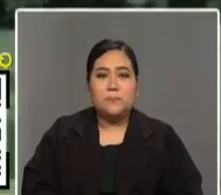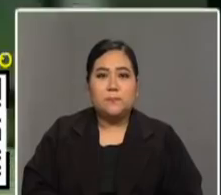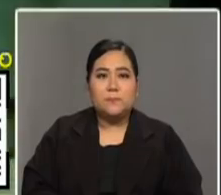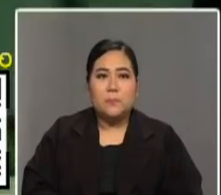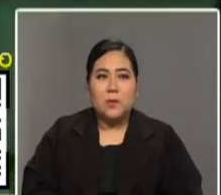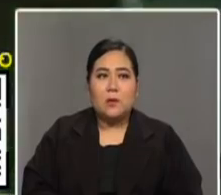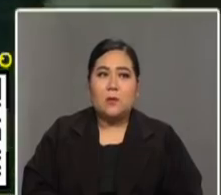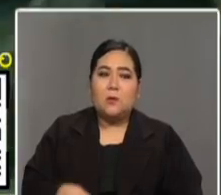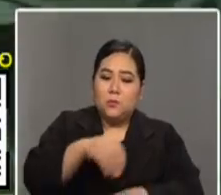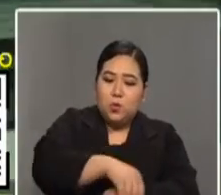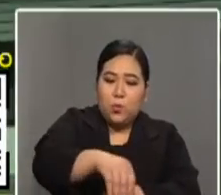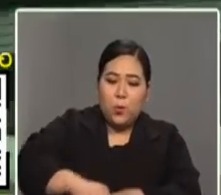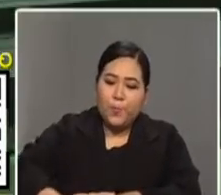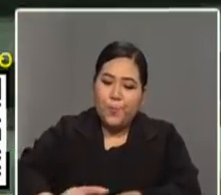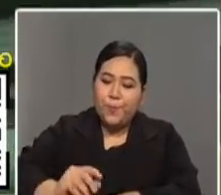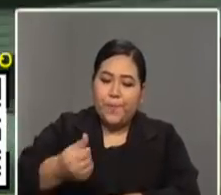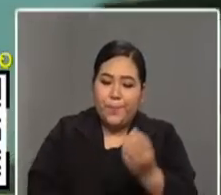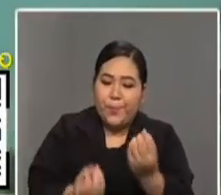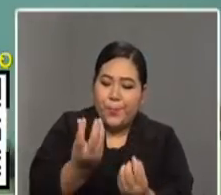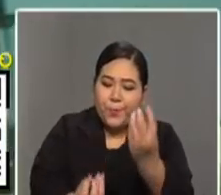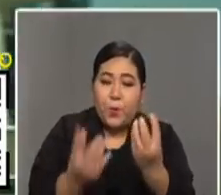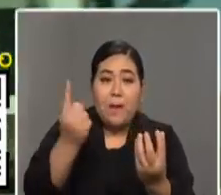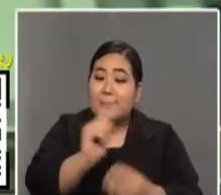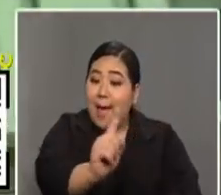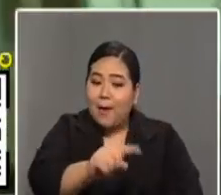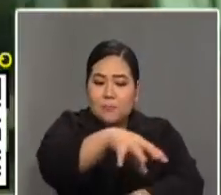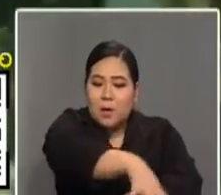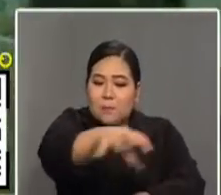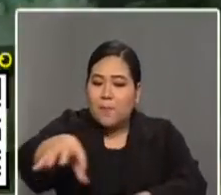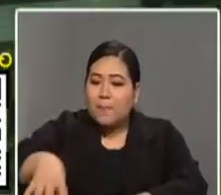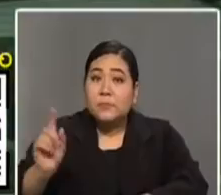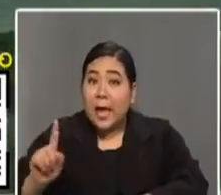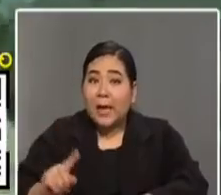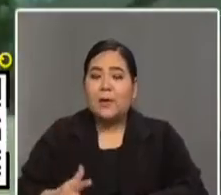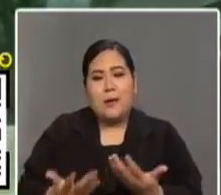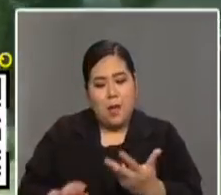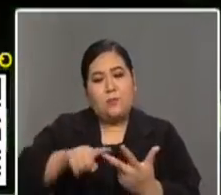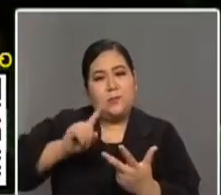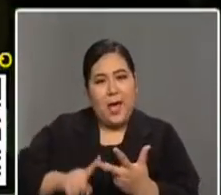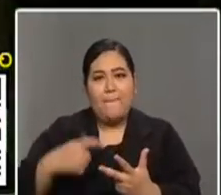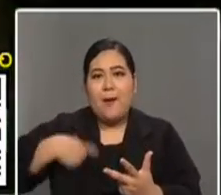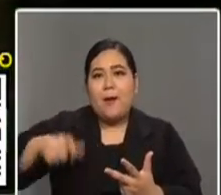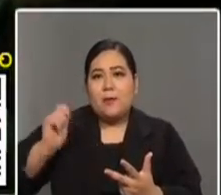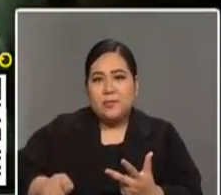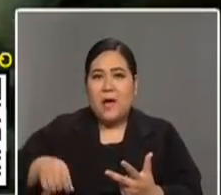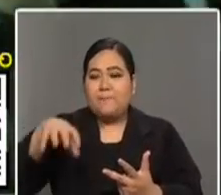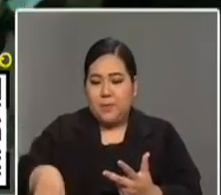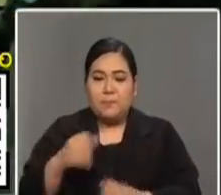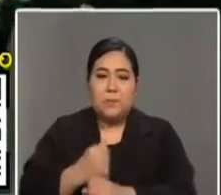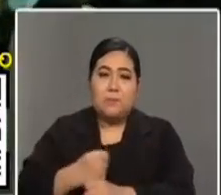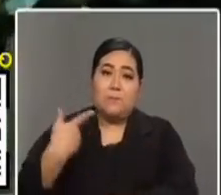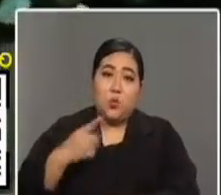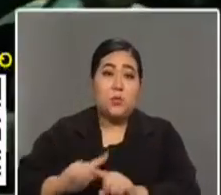ที่ที่จะฟื้นฟูก็ต้องให้ชัดเหมือนกันว่าเป็นส่วนไหนนะคะและส่วนไหนที่ศาลยังคงใช้ประโยชน์ได้ทีนี้จะมีการให้มันชัดเจ